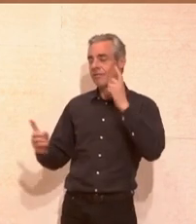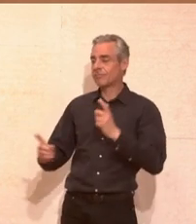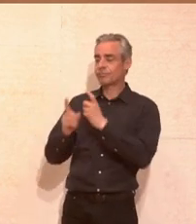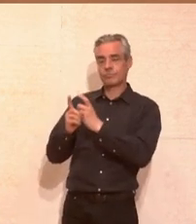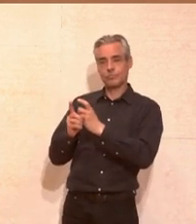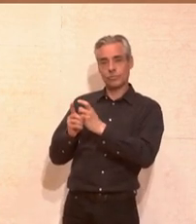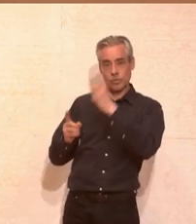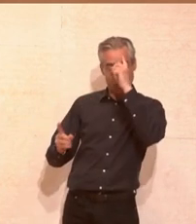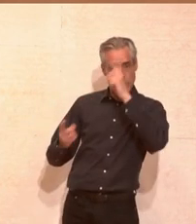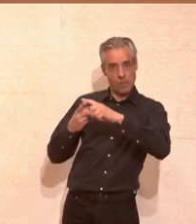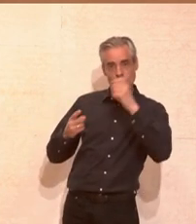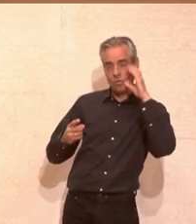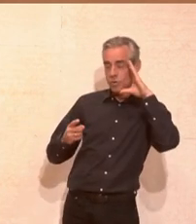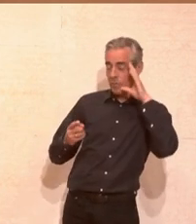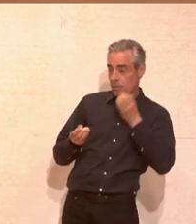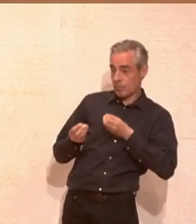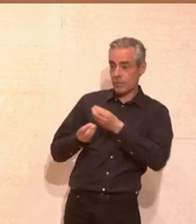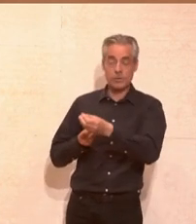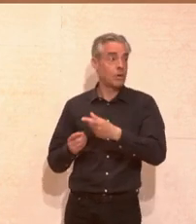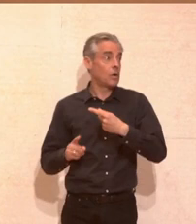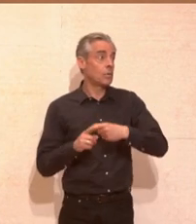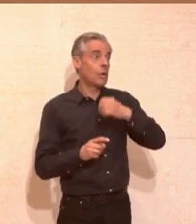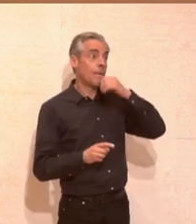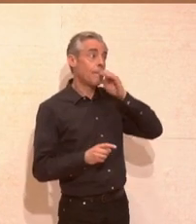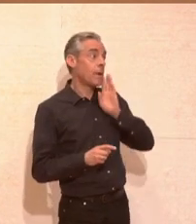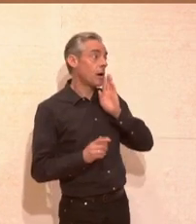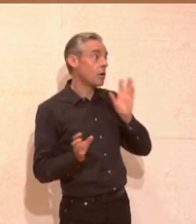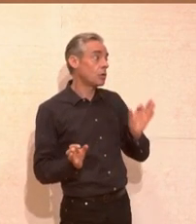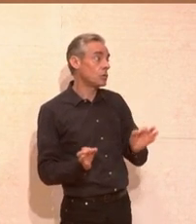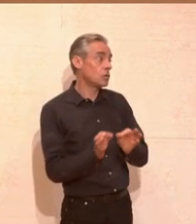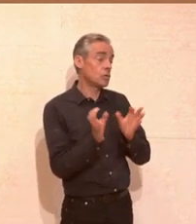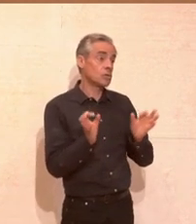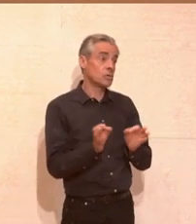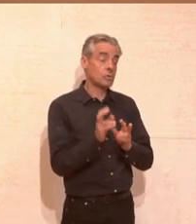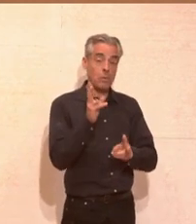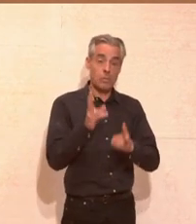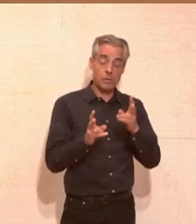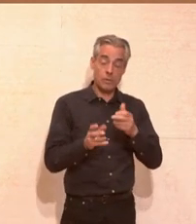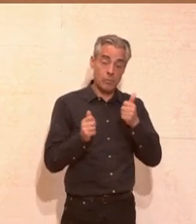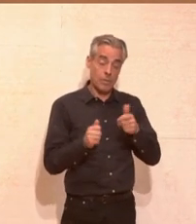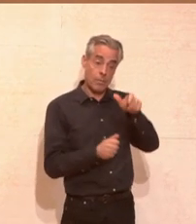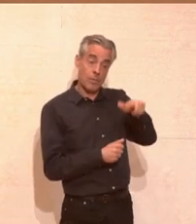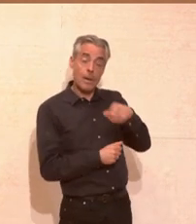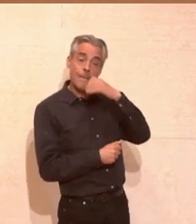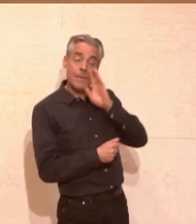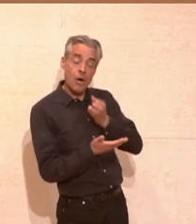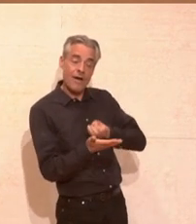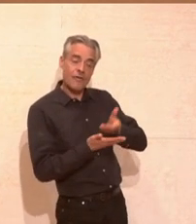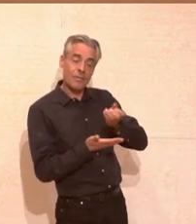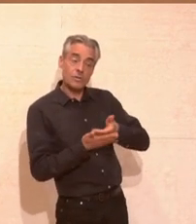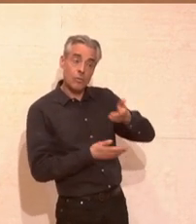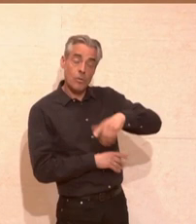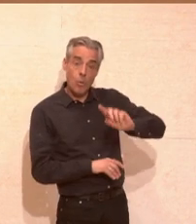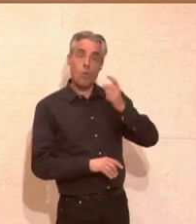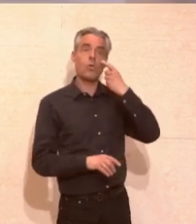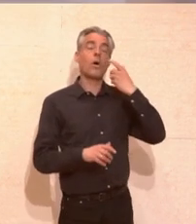plainte. Oui, et puis les parents qu'il faudrait, enfin justement, pouvoir, auxquels il faut apporter aussi une info pour que